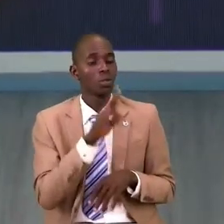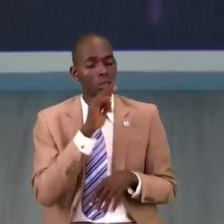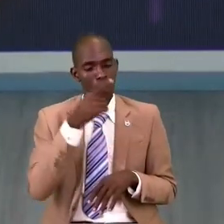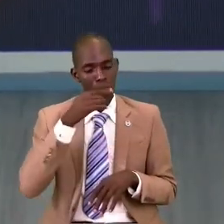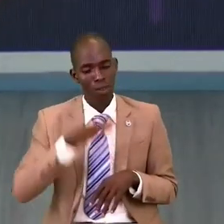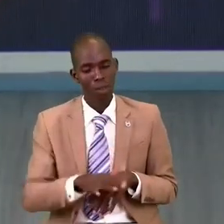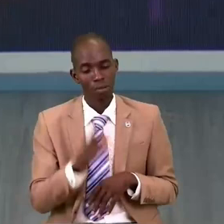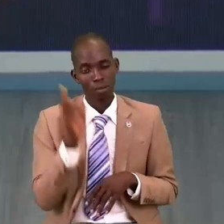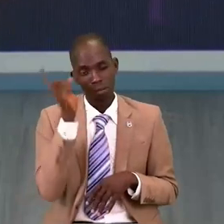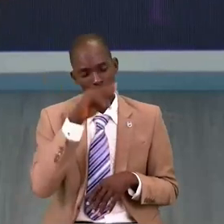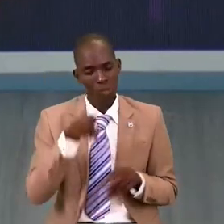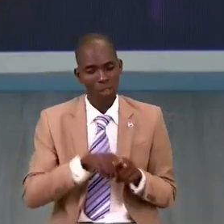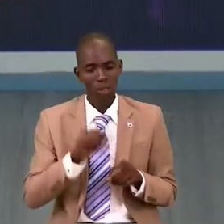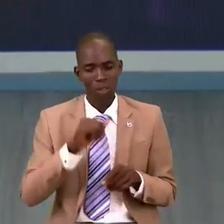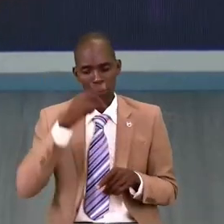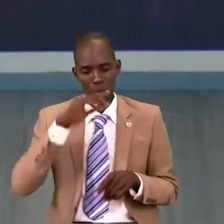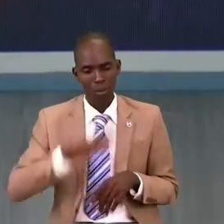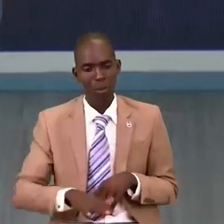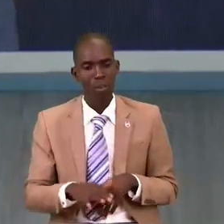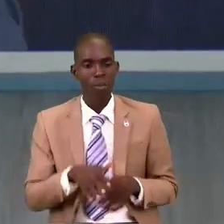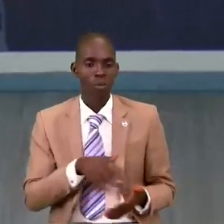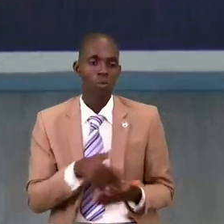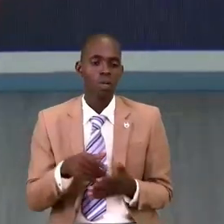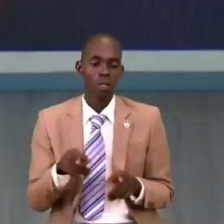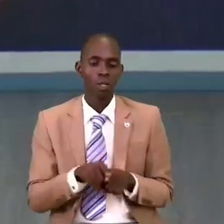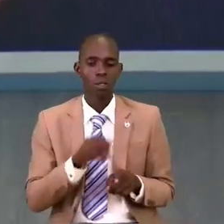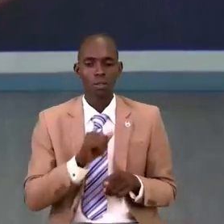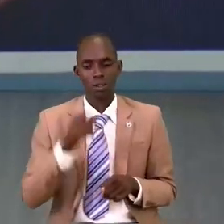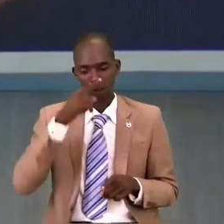Je suis craintif comme un enfant. Je suis